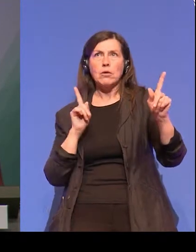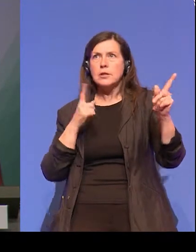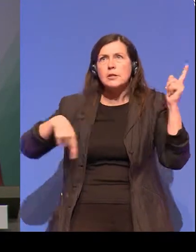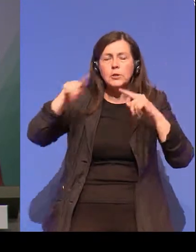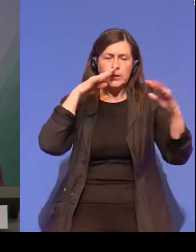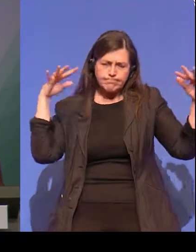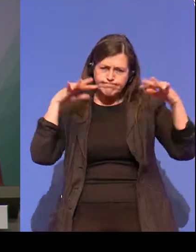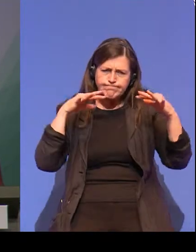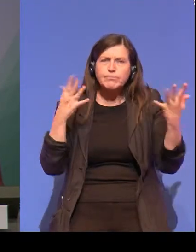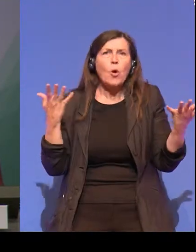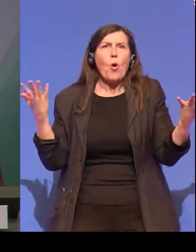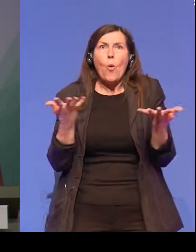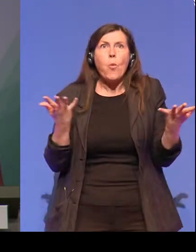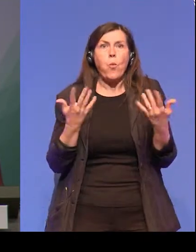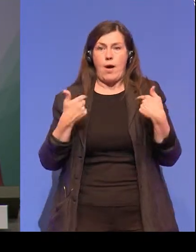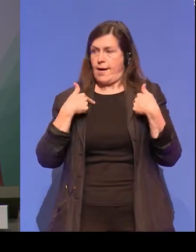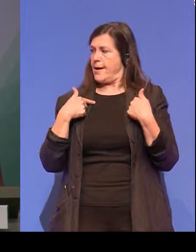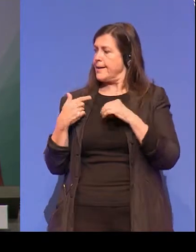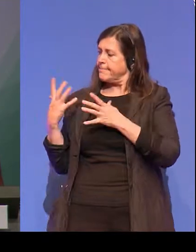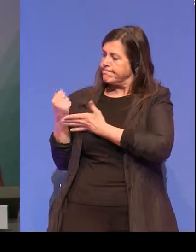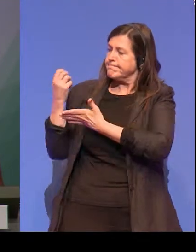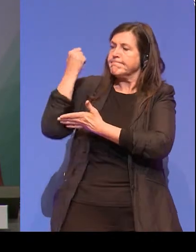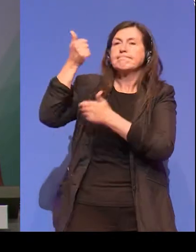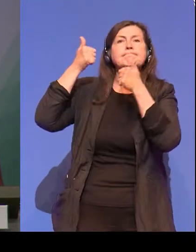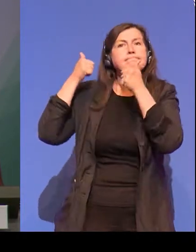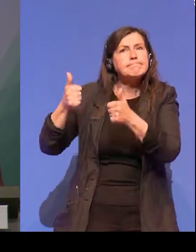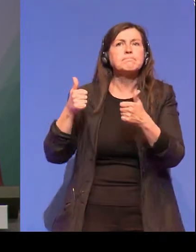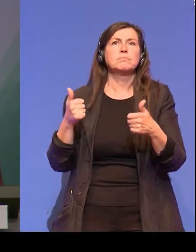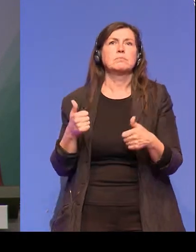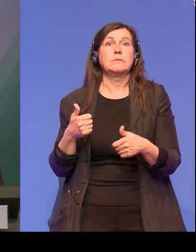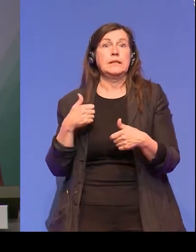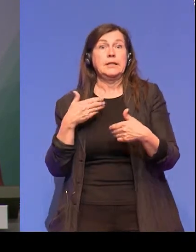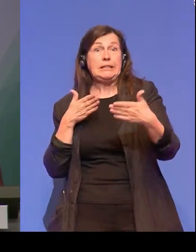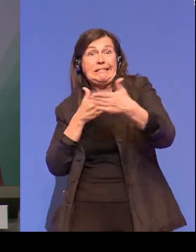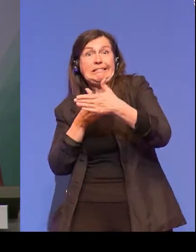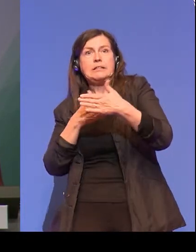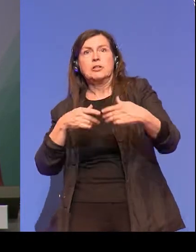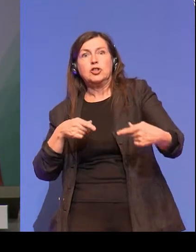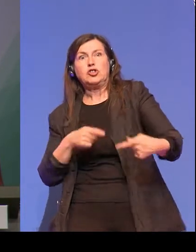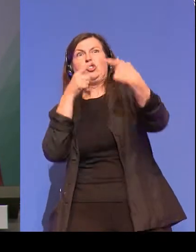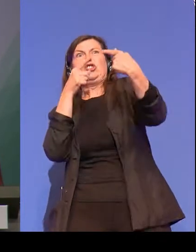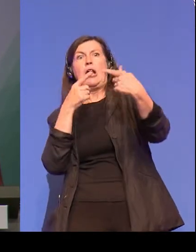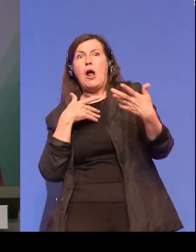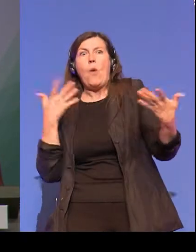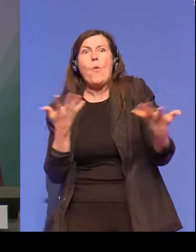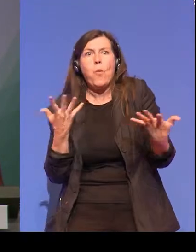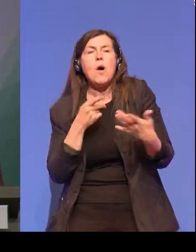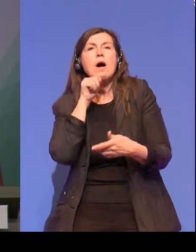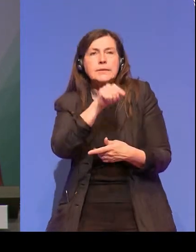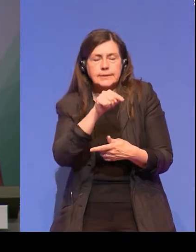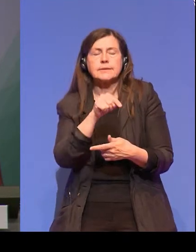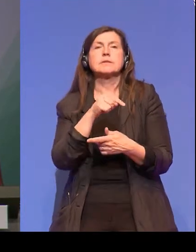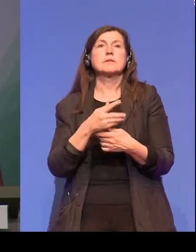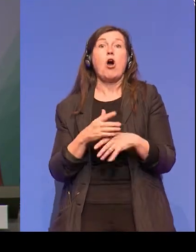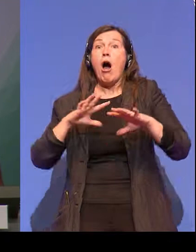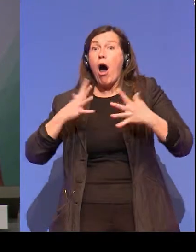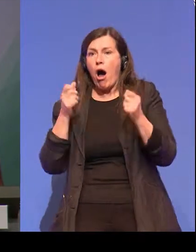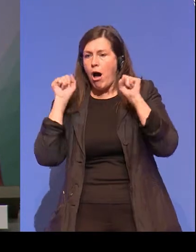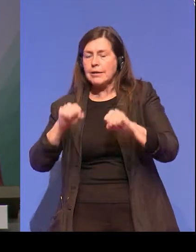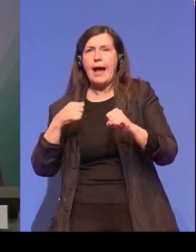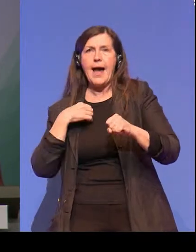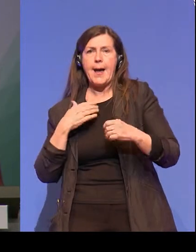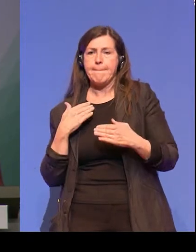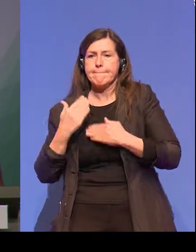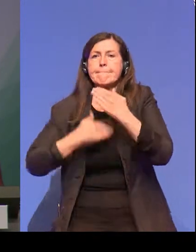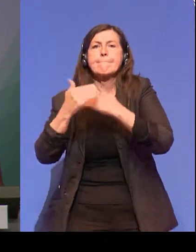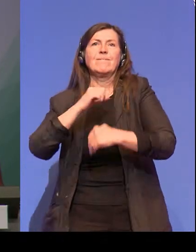rencontrées? Sur quel aspect devons-nous avancer plus vite? Quelles sont les solutions novatrices prometteuses?